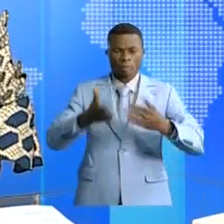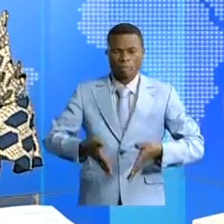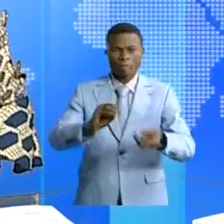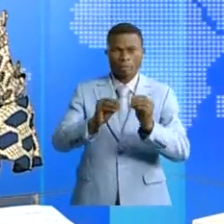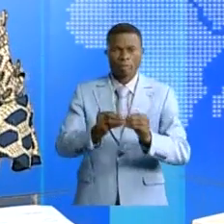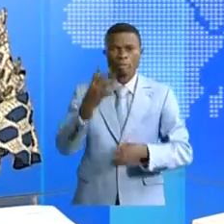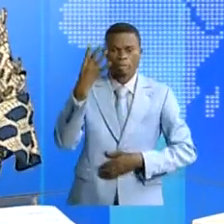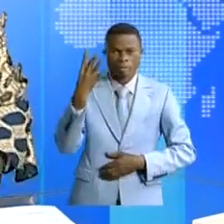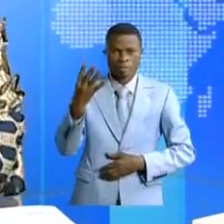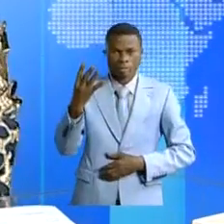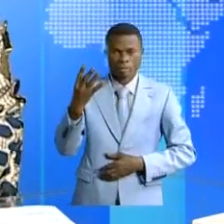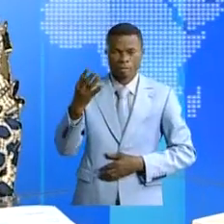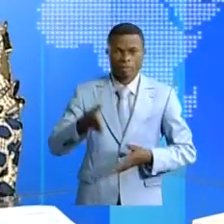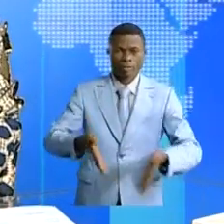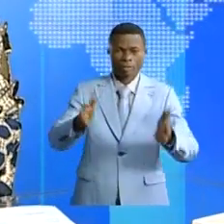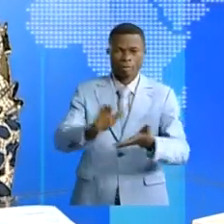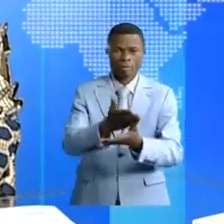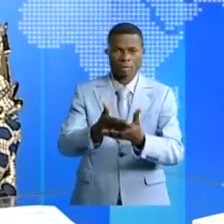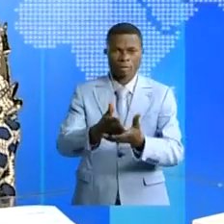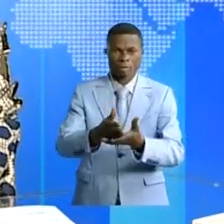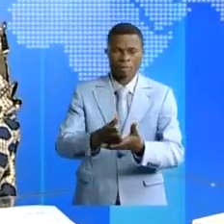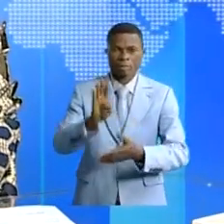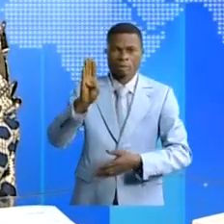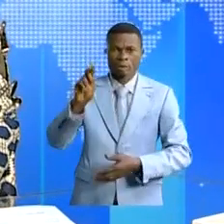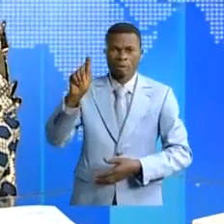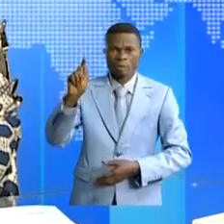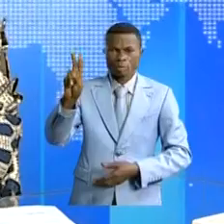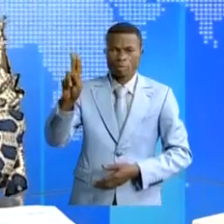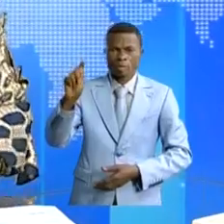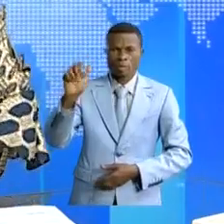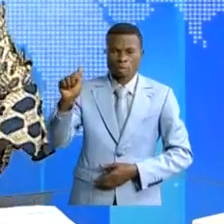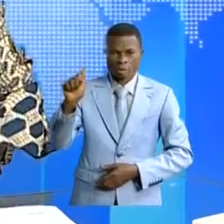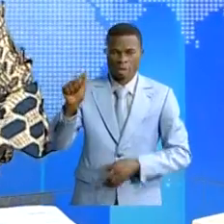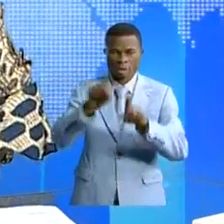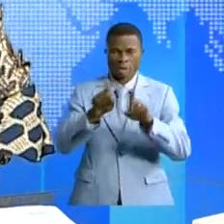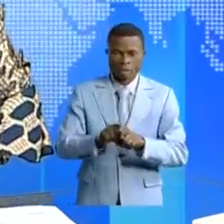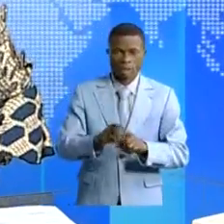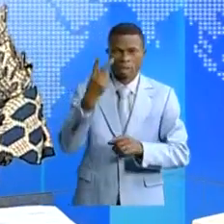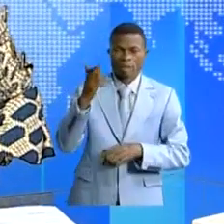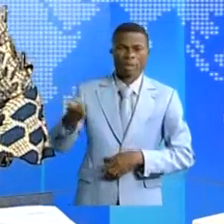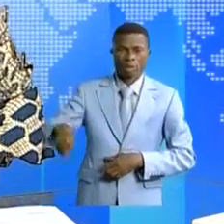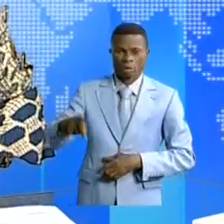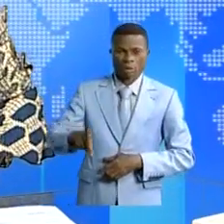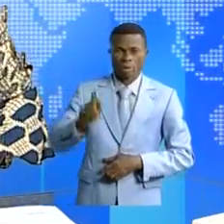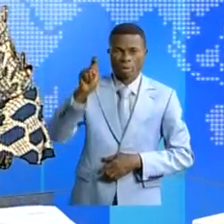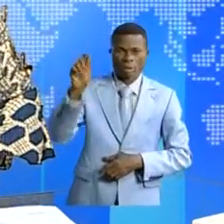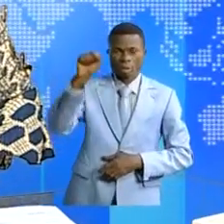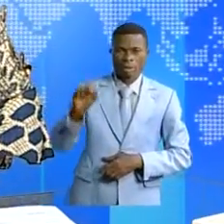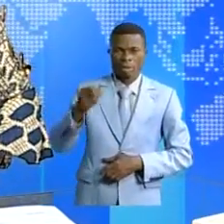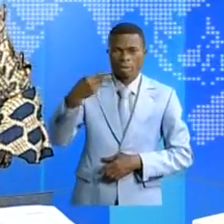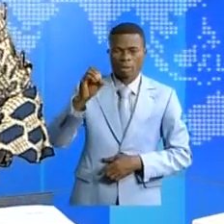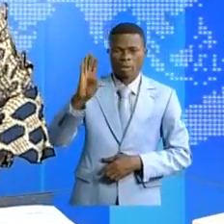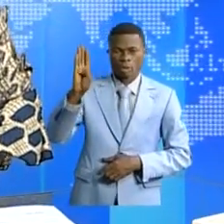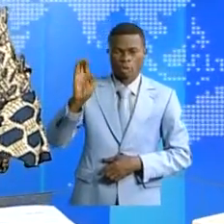numéro 4, tronçon compris entre Bouta et Banalia. Nous sommes là dans les deux provinces de la Tchopo et de